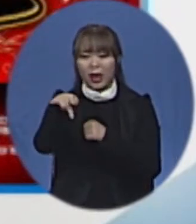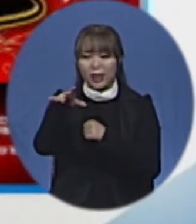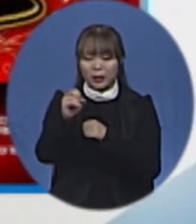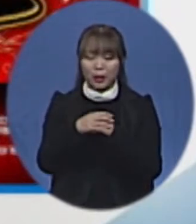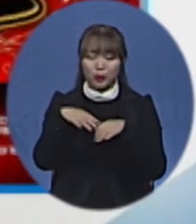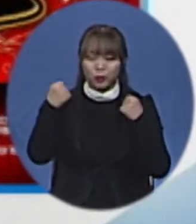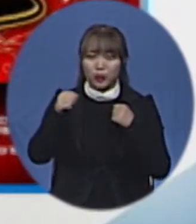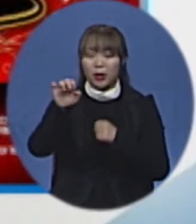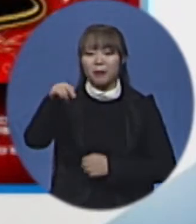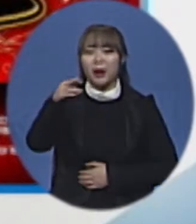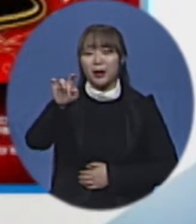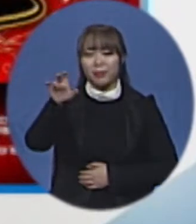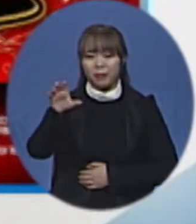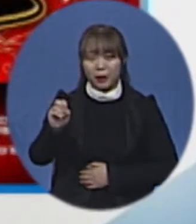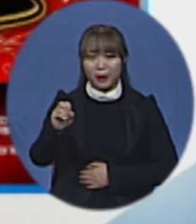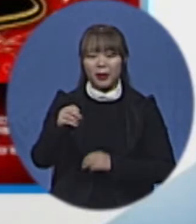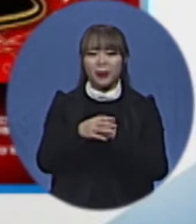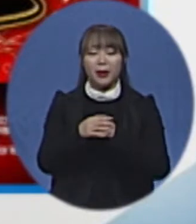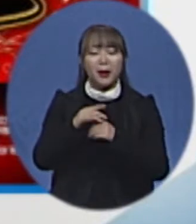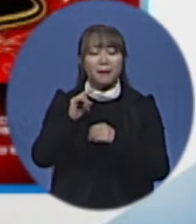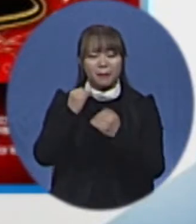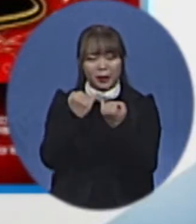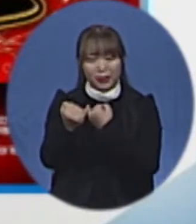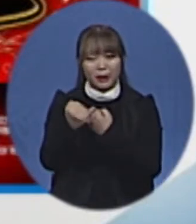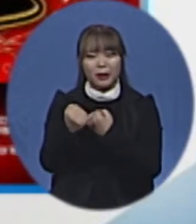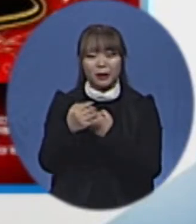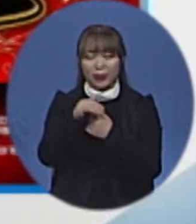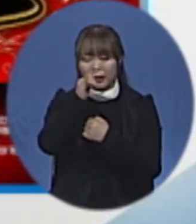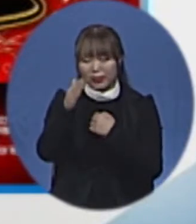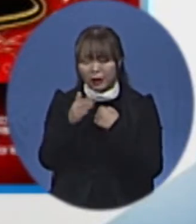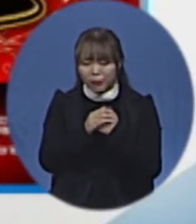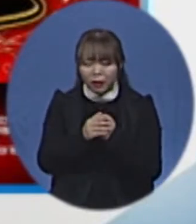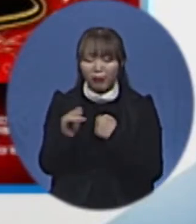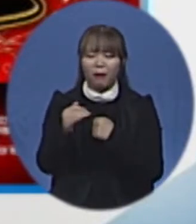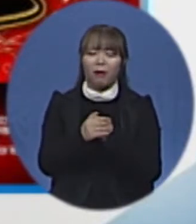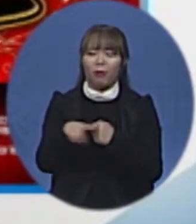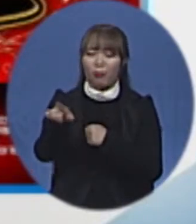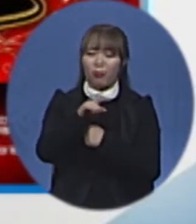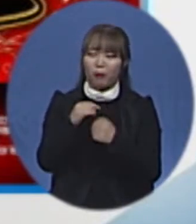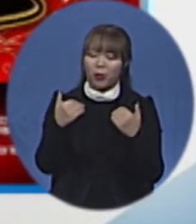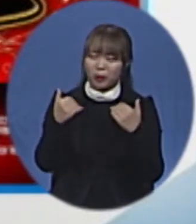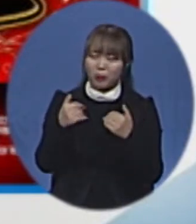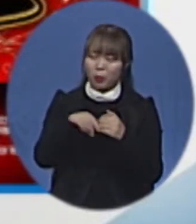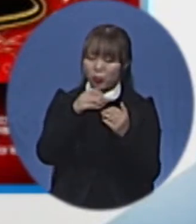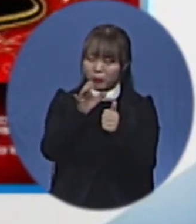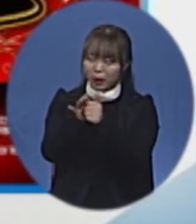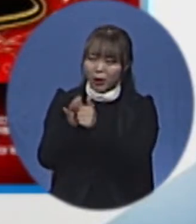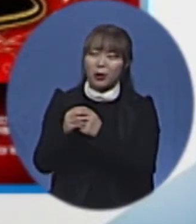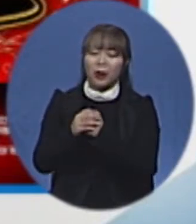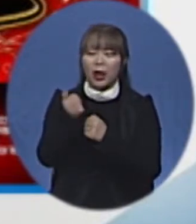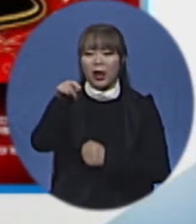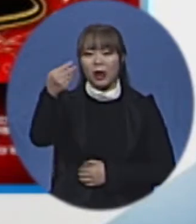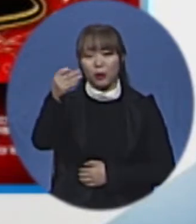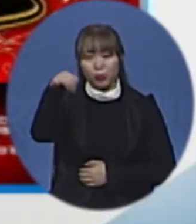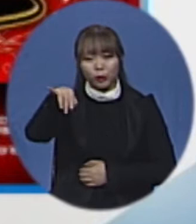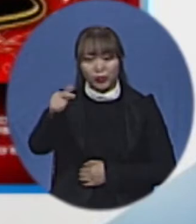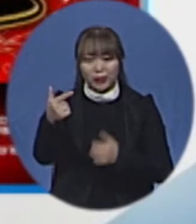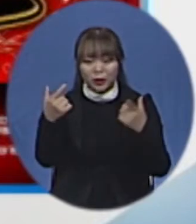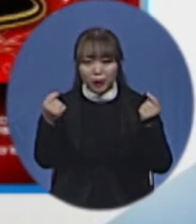하상춤추는 팔방미인이 주도적으로 진행할 수 있도록 함으로써 당사자의 성장에 무게를 두었으며 할로윈데이 축제를